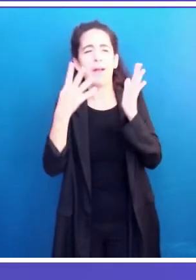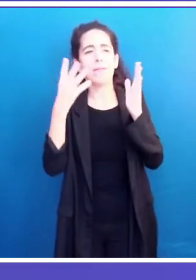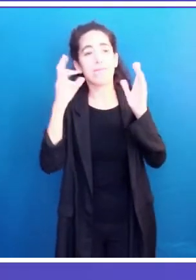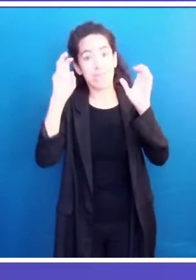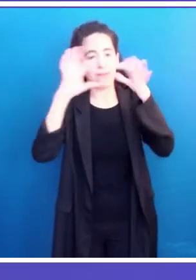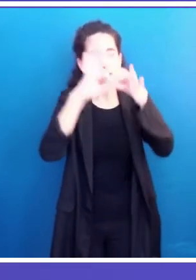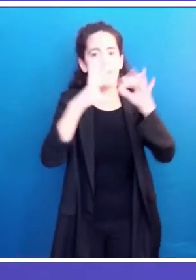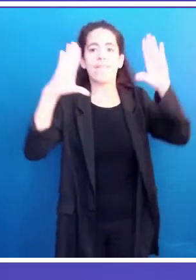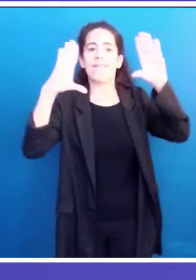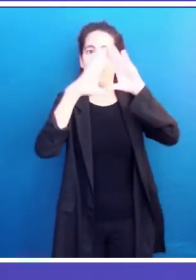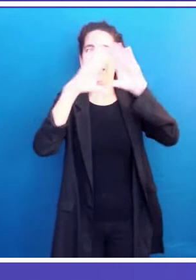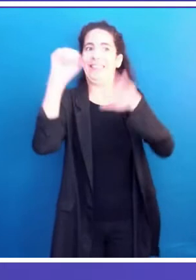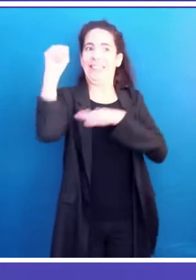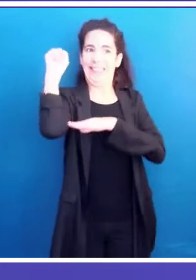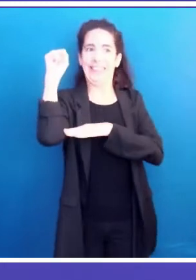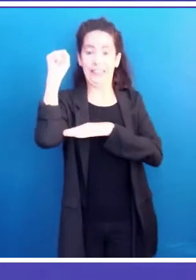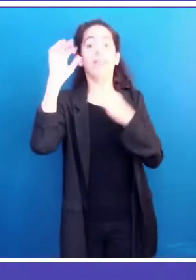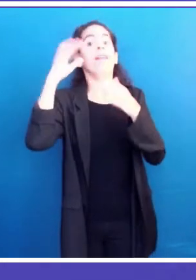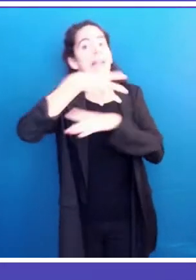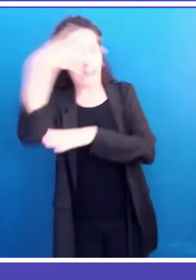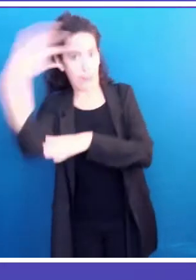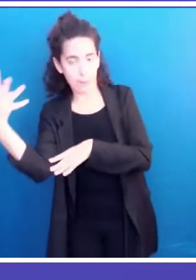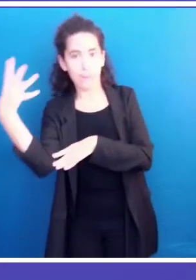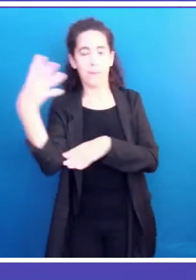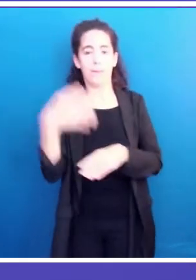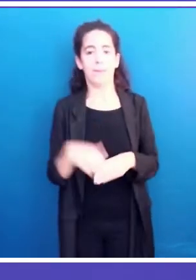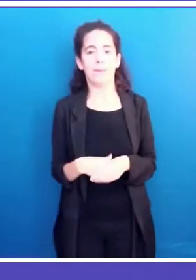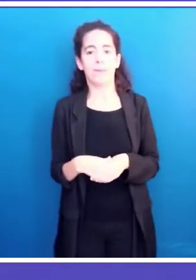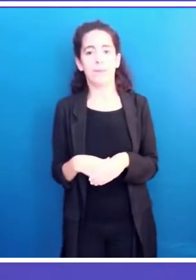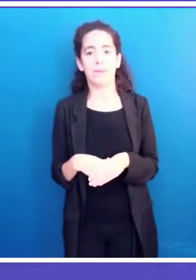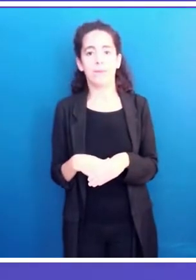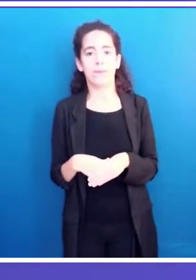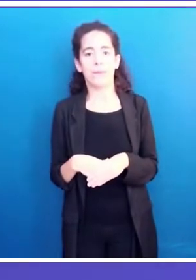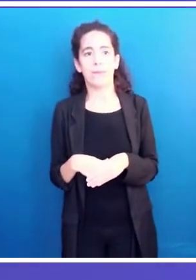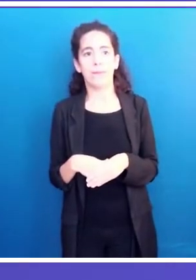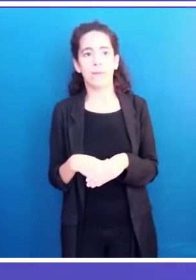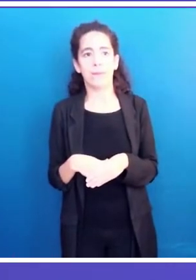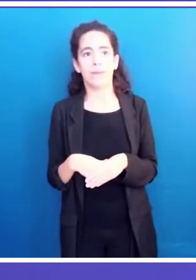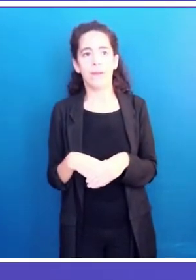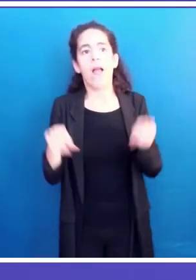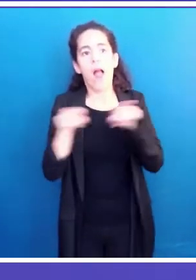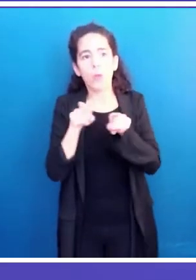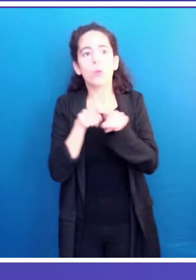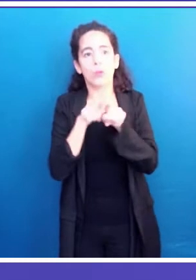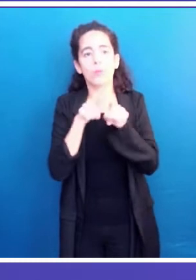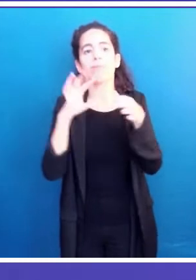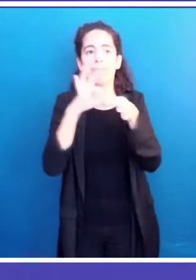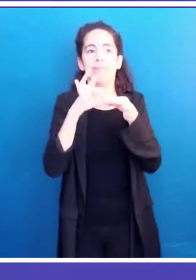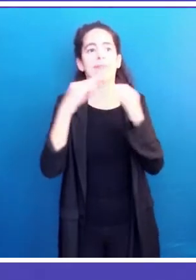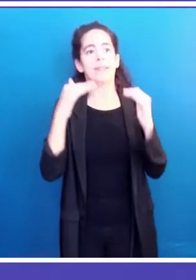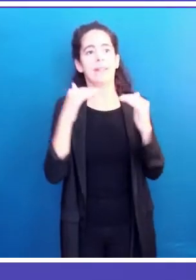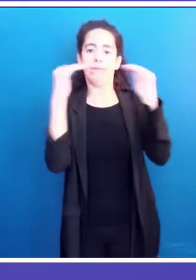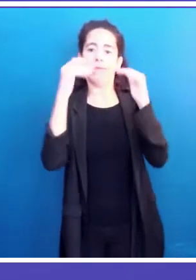LGBTQ في مكتب رئيس البلدية للعدالة وحقوق المثليين في مدينة